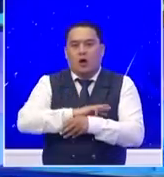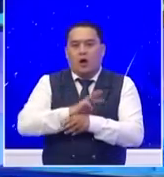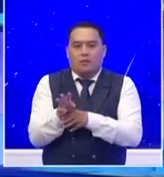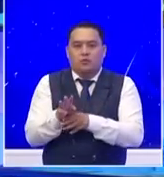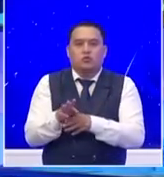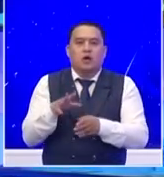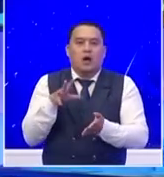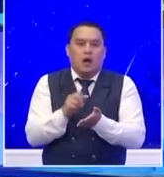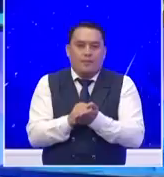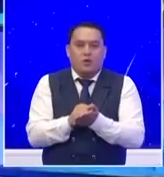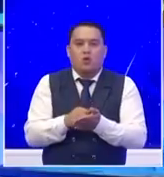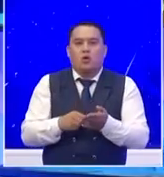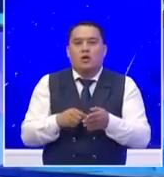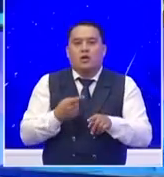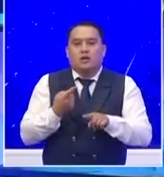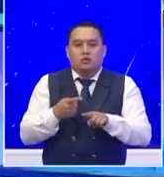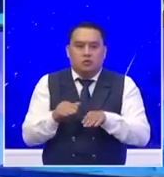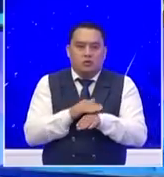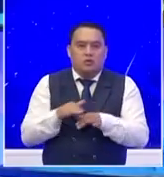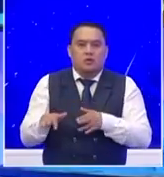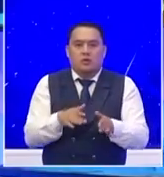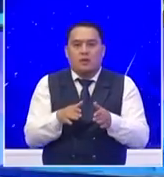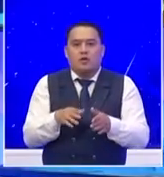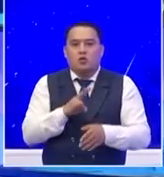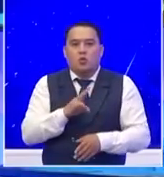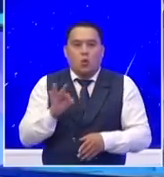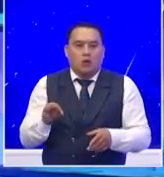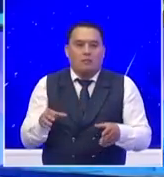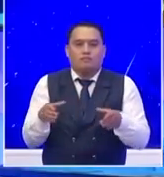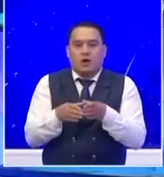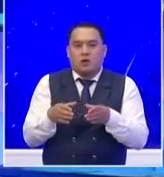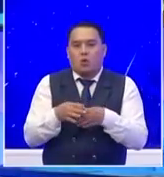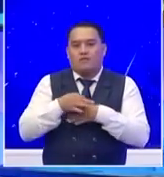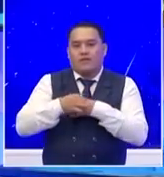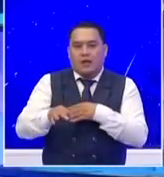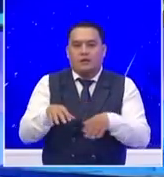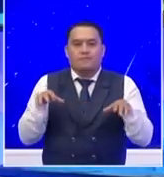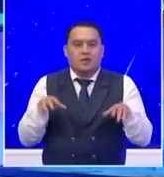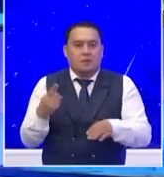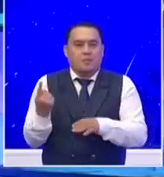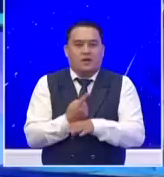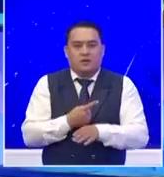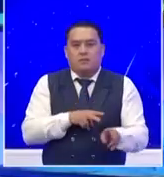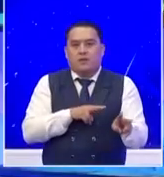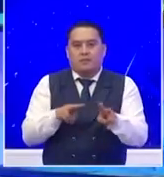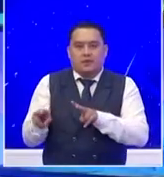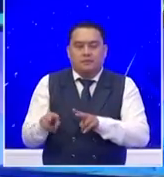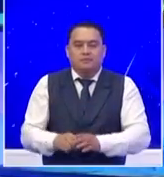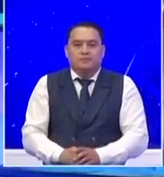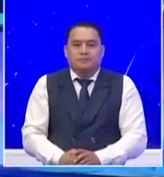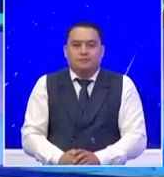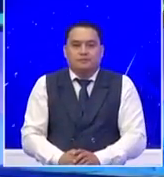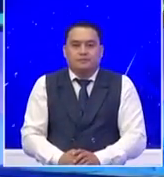жол картасы бойынша қолға алынған игі істер. Барысын Нұр Отан партиясы облыстық филиал төрағасының бірінші орынбасары бақылап